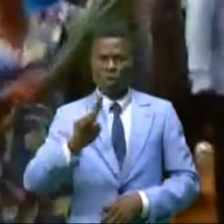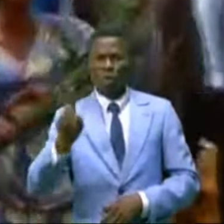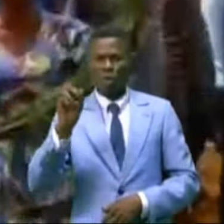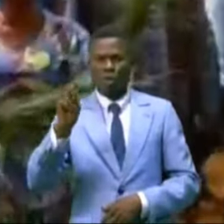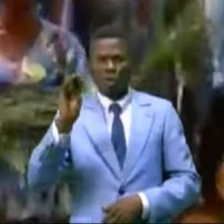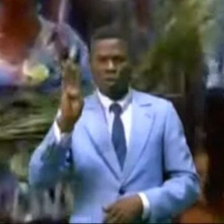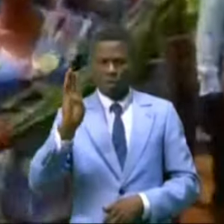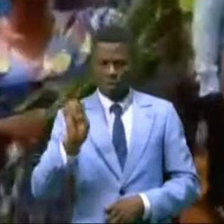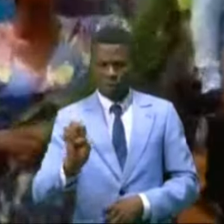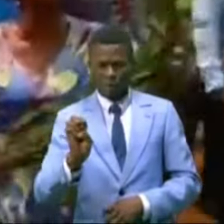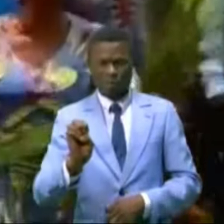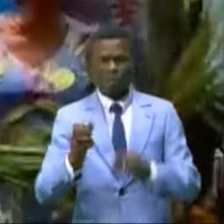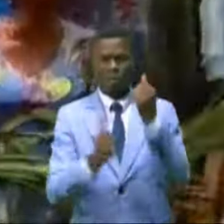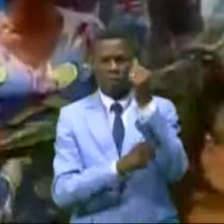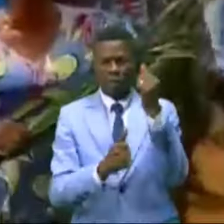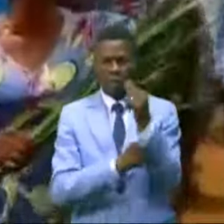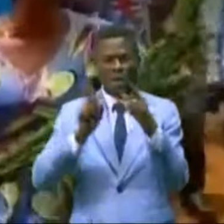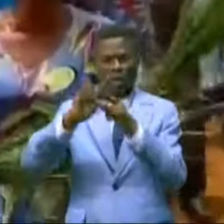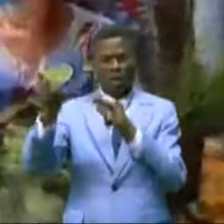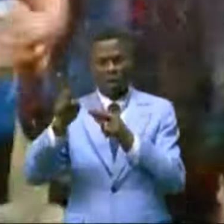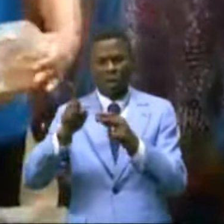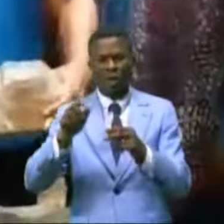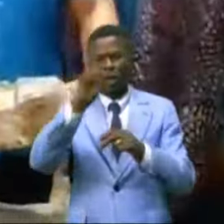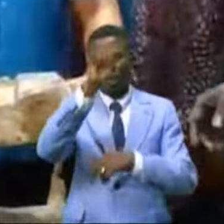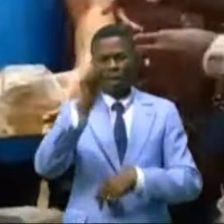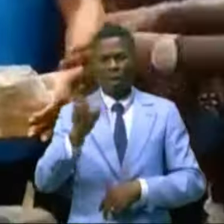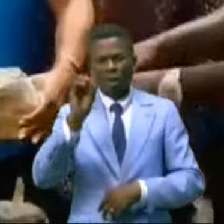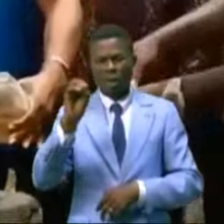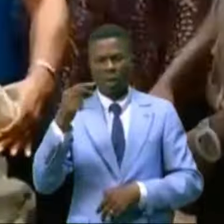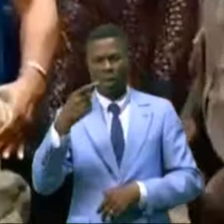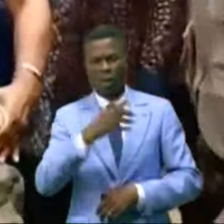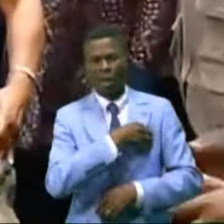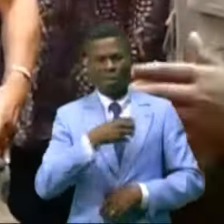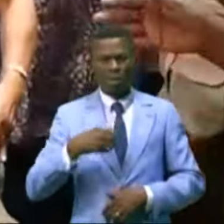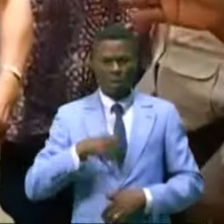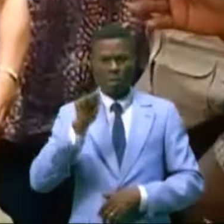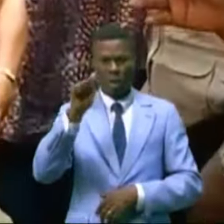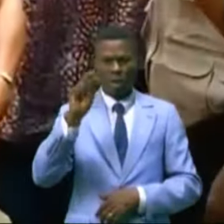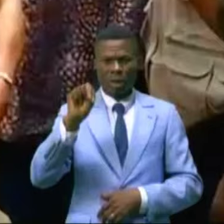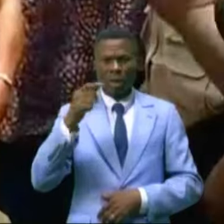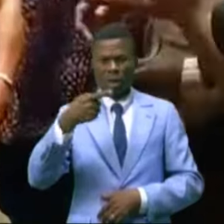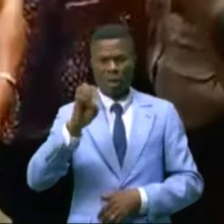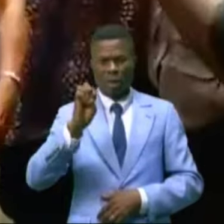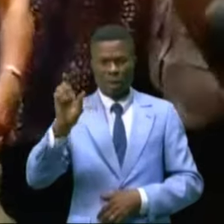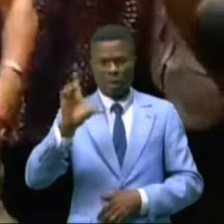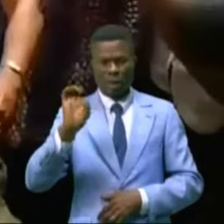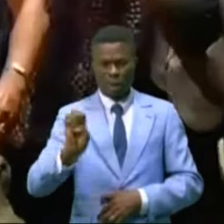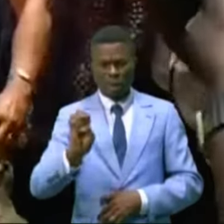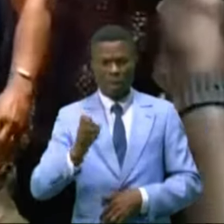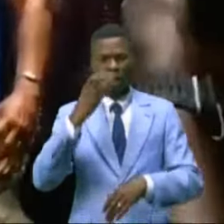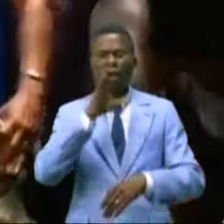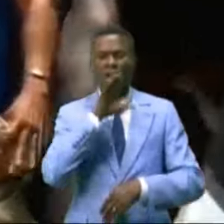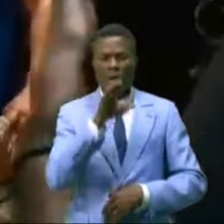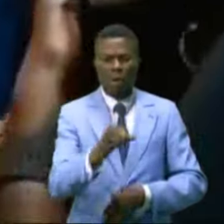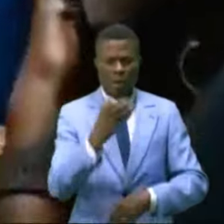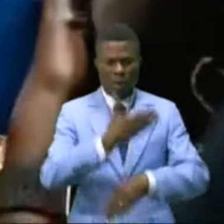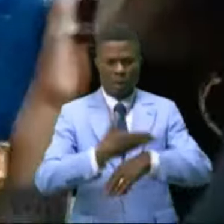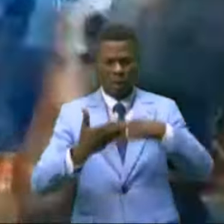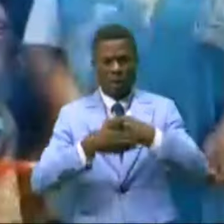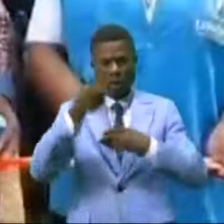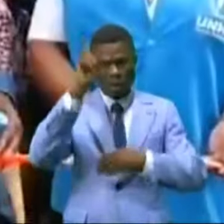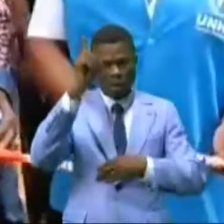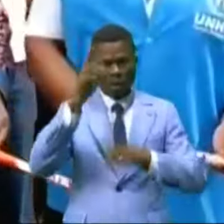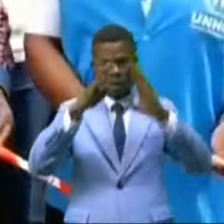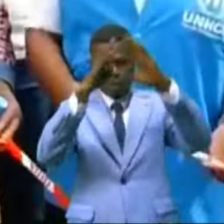reféfugiés de Wen dans la mairie de Zongo madame angelle dikong a procédé à la pose de la première pierre de construction